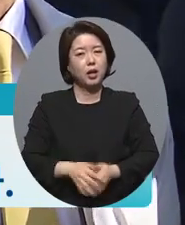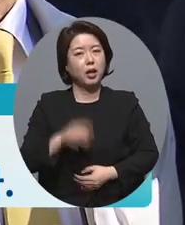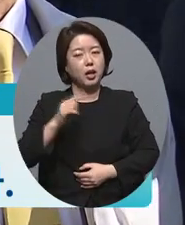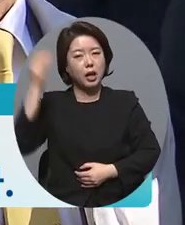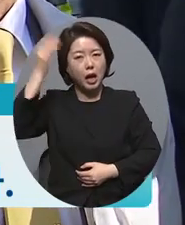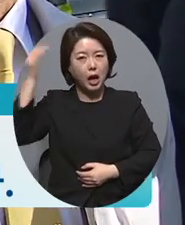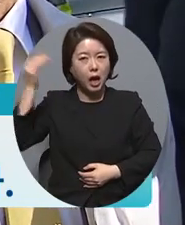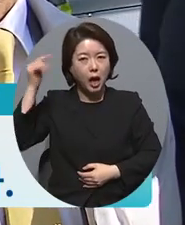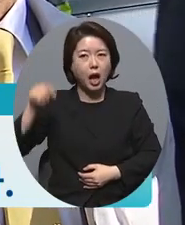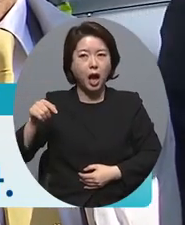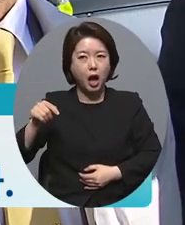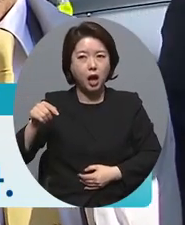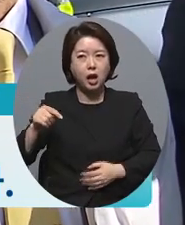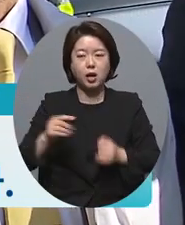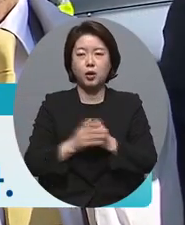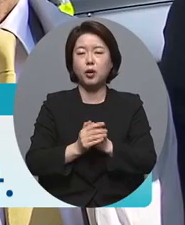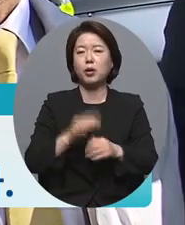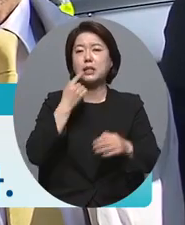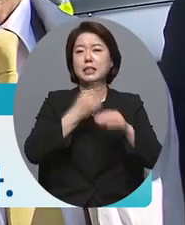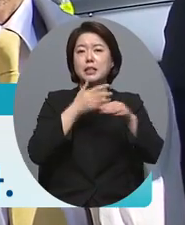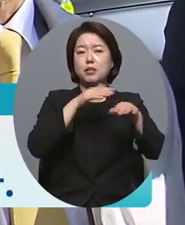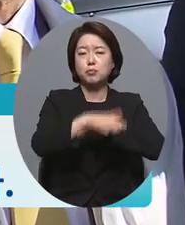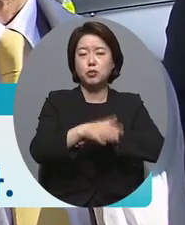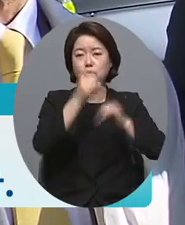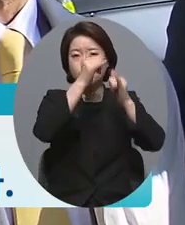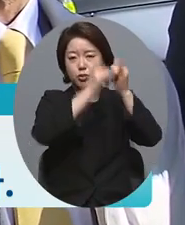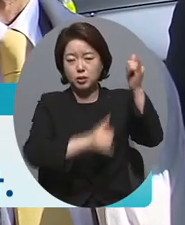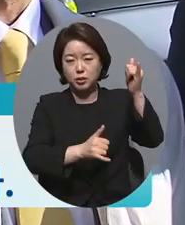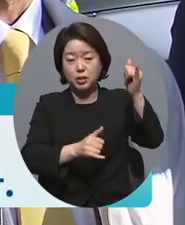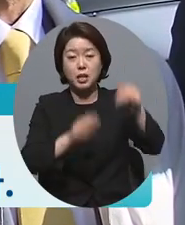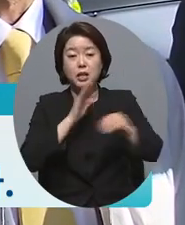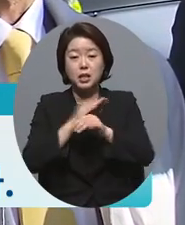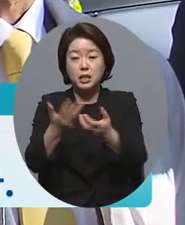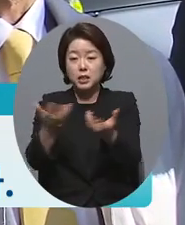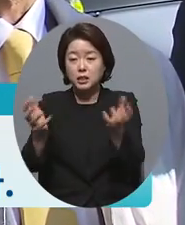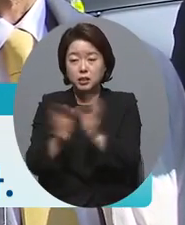대한민국 민주주의 역사 정당사에 없던